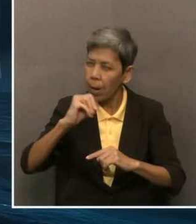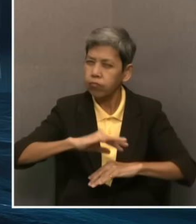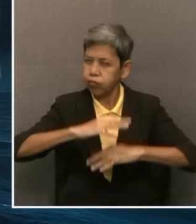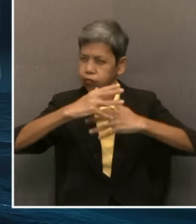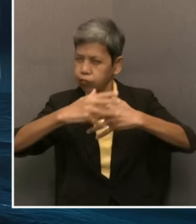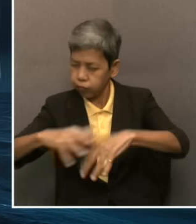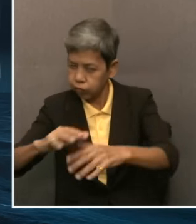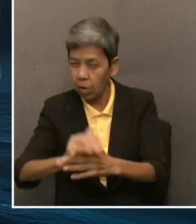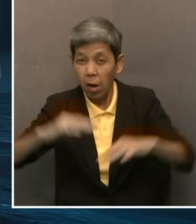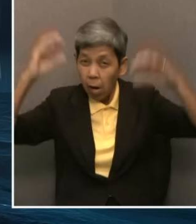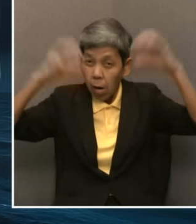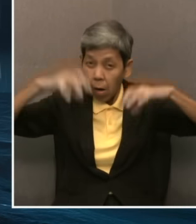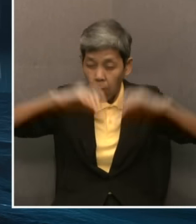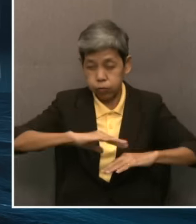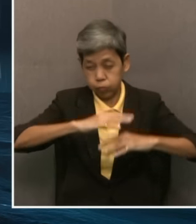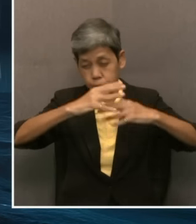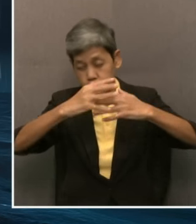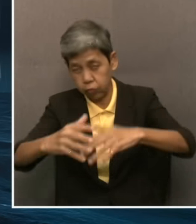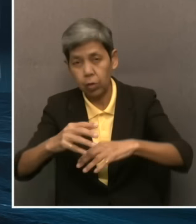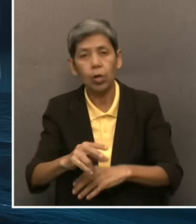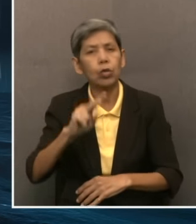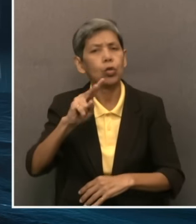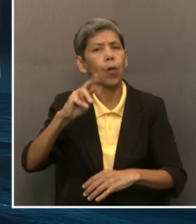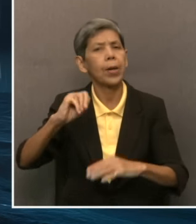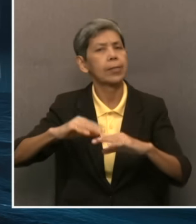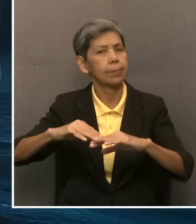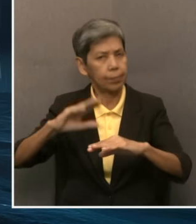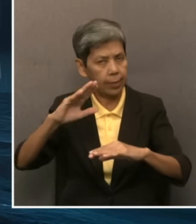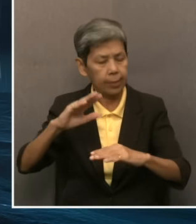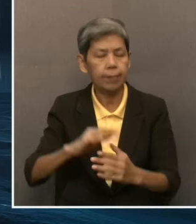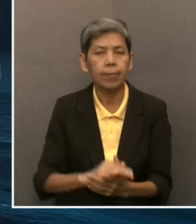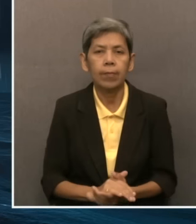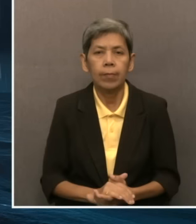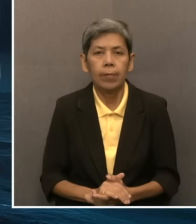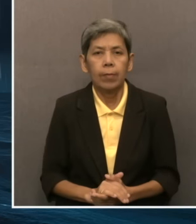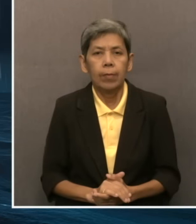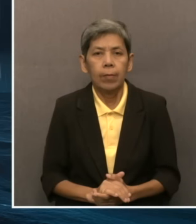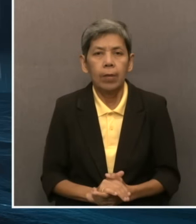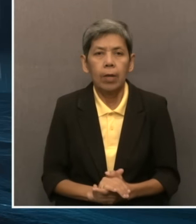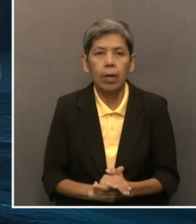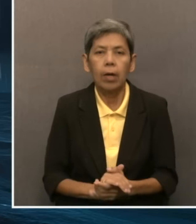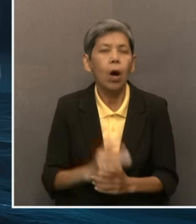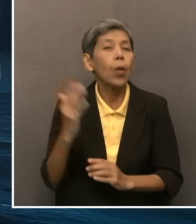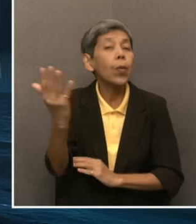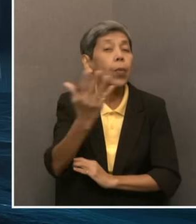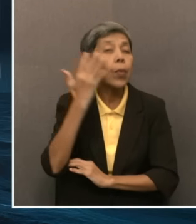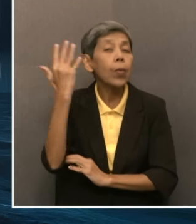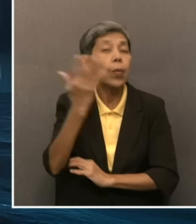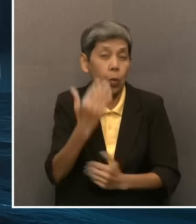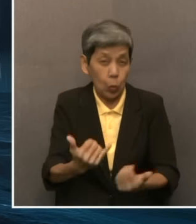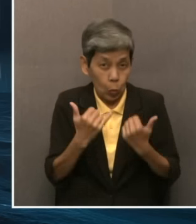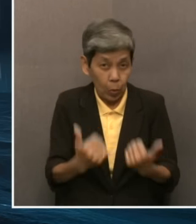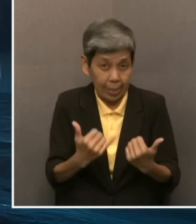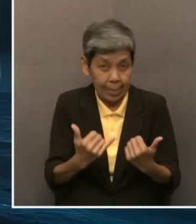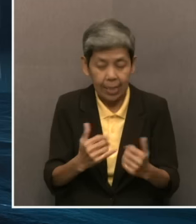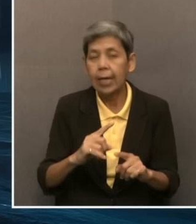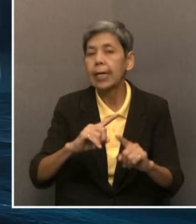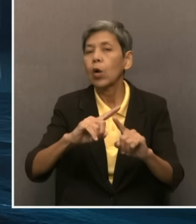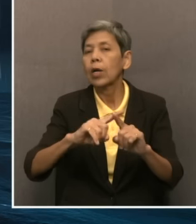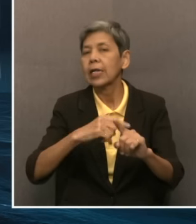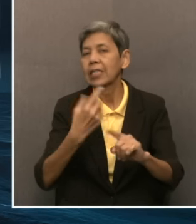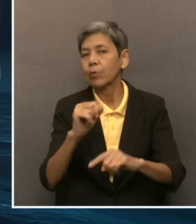ริเวณที่มีฝนฟ้าคะนองคลื่นสูงมากกว่า2เมตรครับขณะที่ลักษณะอากาศทั่วไปวันนี้2ธันวาคม